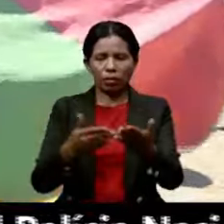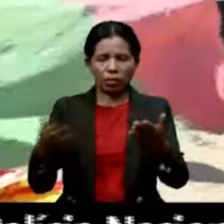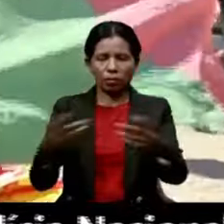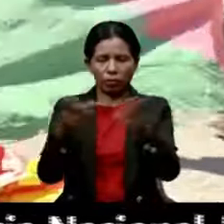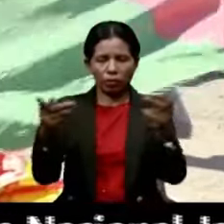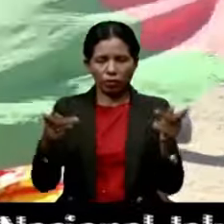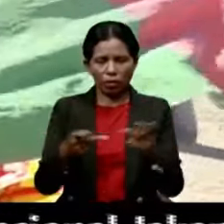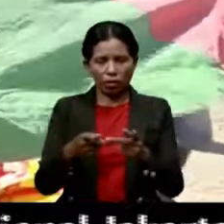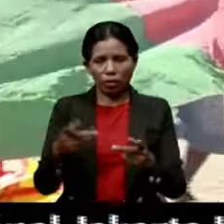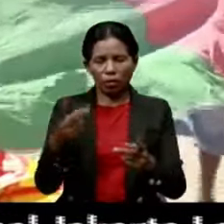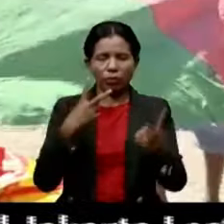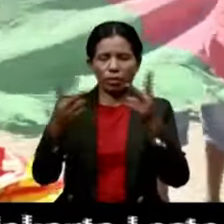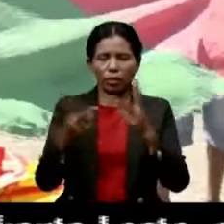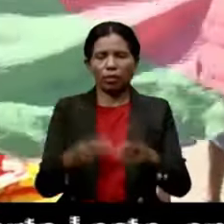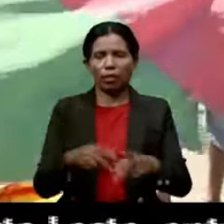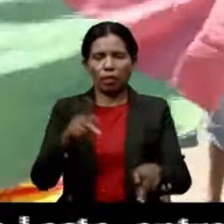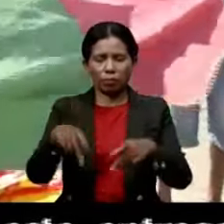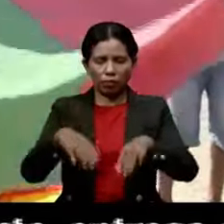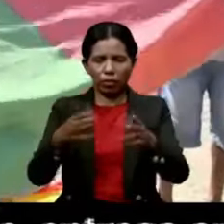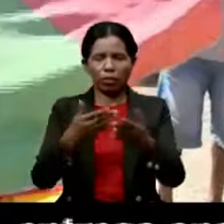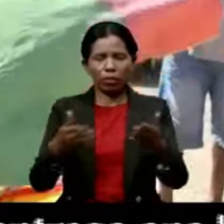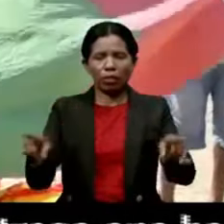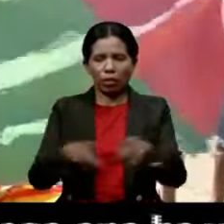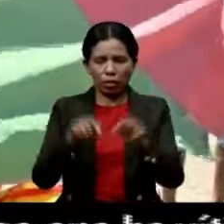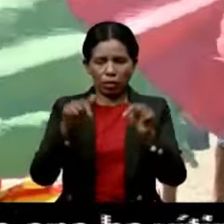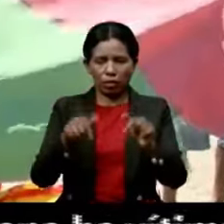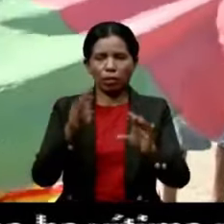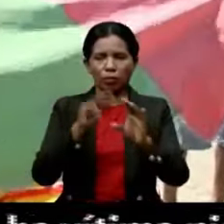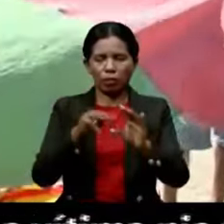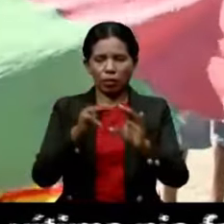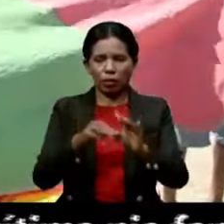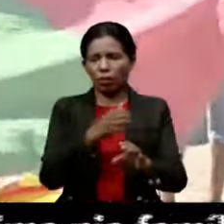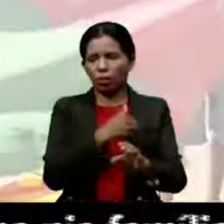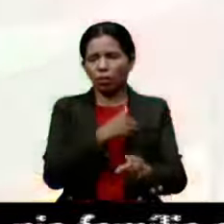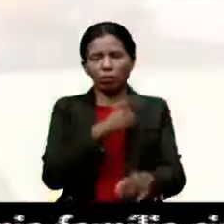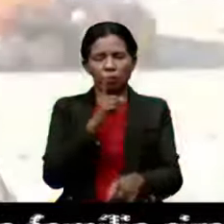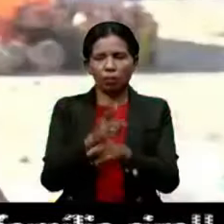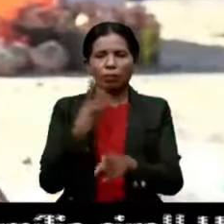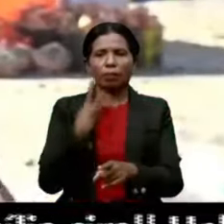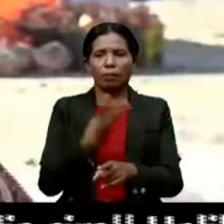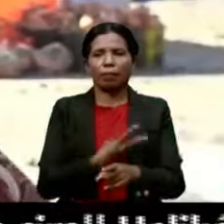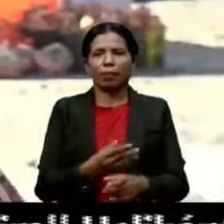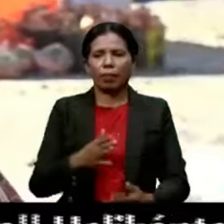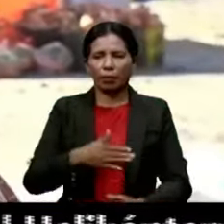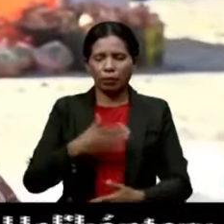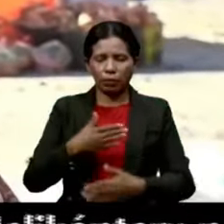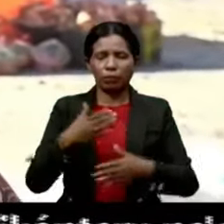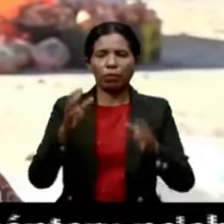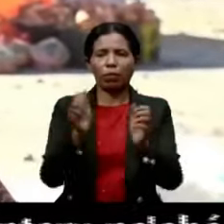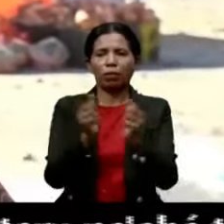Turis mu sir ne pubu pan sasan makan sadarag ne. Merkadu sir la los ba ami. Kuntenti mi kuntenti ho tristi